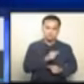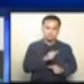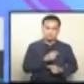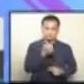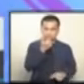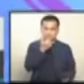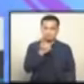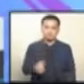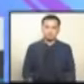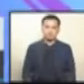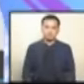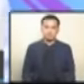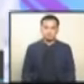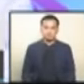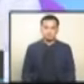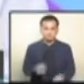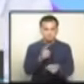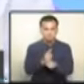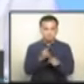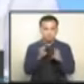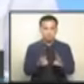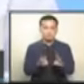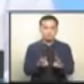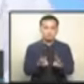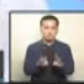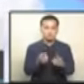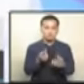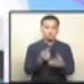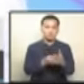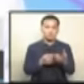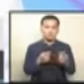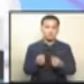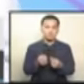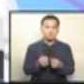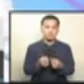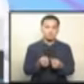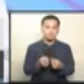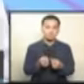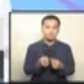Mali yun. At saka sir, ang tamang pamamaraan sana doon, ang gagawin po nitong